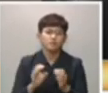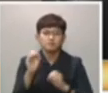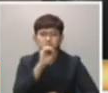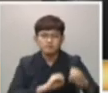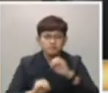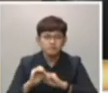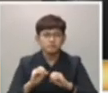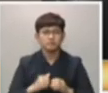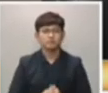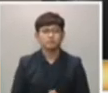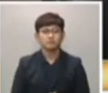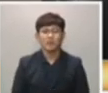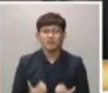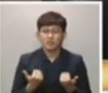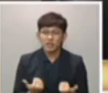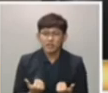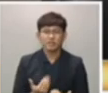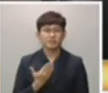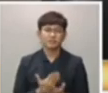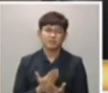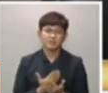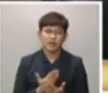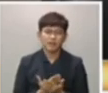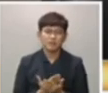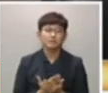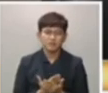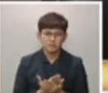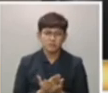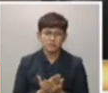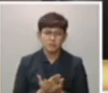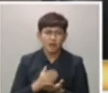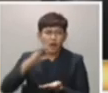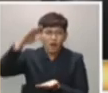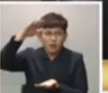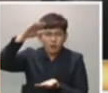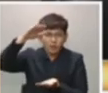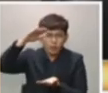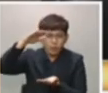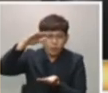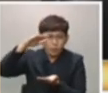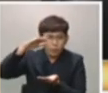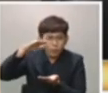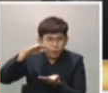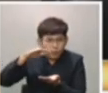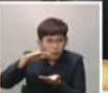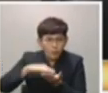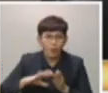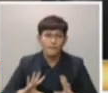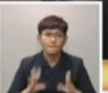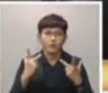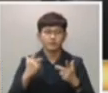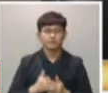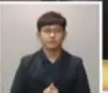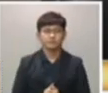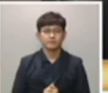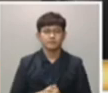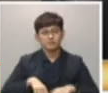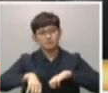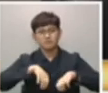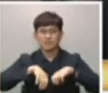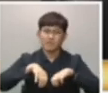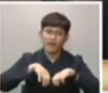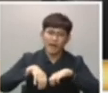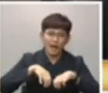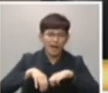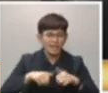เป็นยุคที่เงินกำลังหมดคลังไม่ยึดตามหลักการบริหารกิจการบ้านเมื